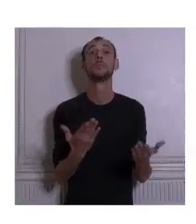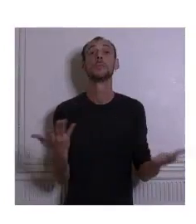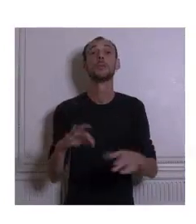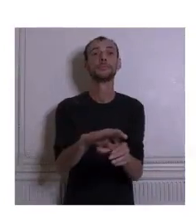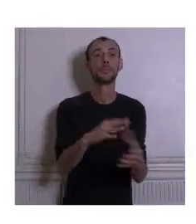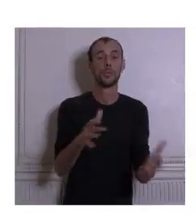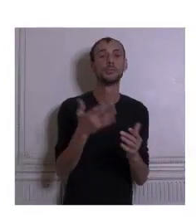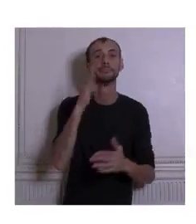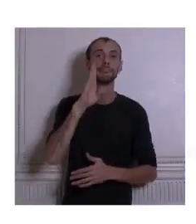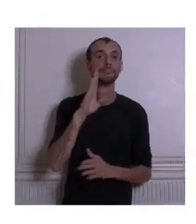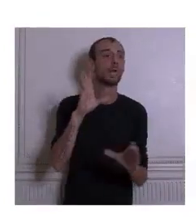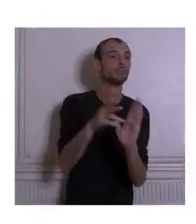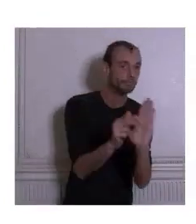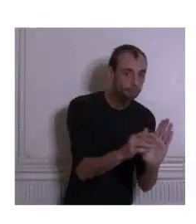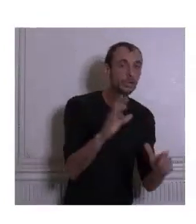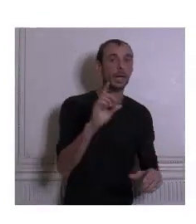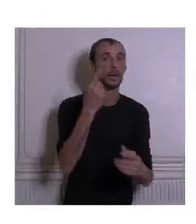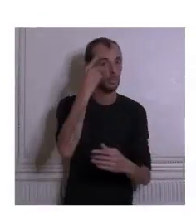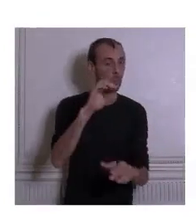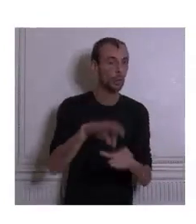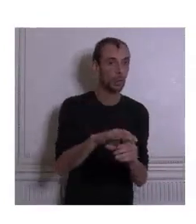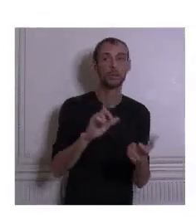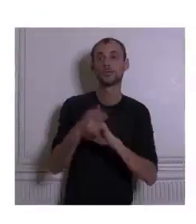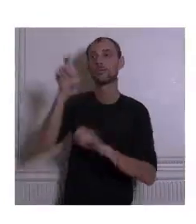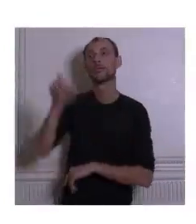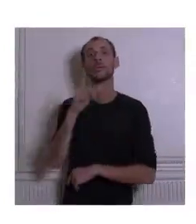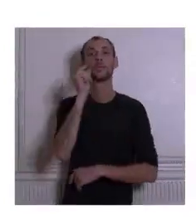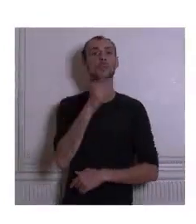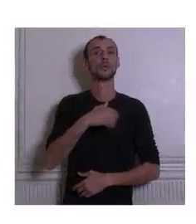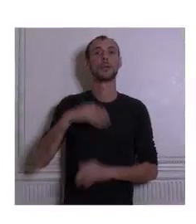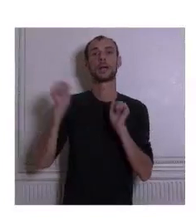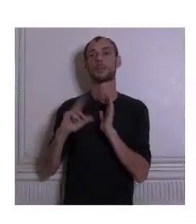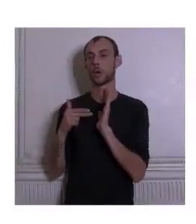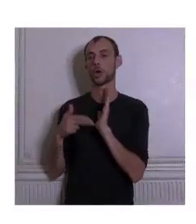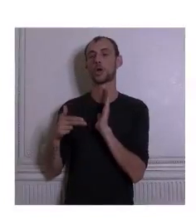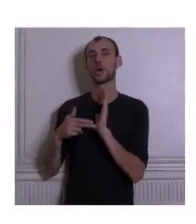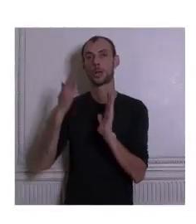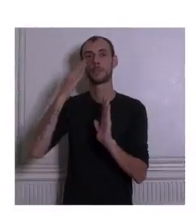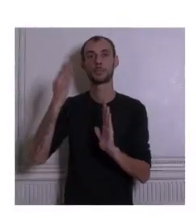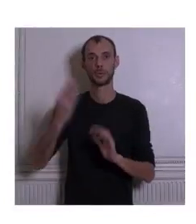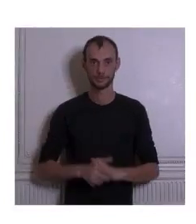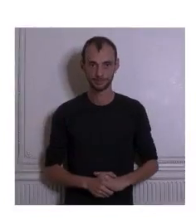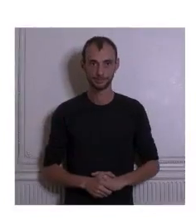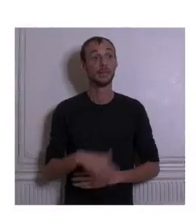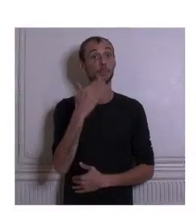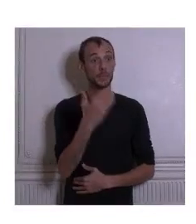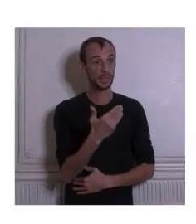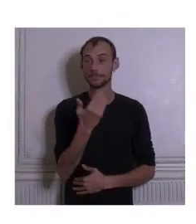lui. Est-ce qu'il y a des questions, des remarques ? Je n'en vois pas. Je vous remercie. Délibération numéro